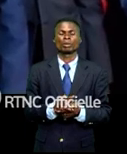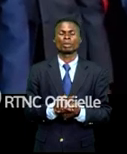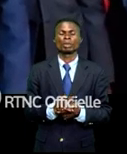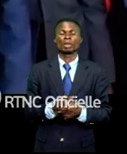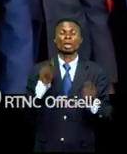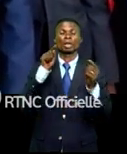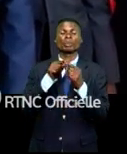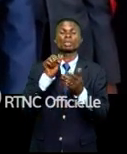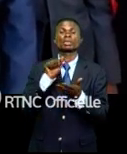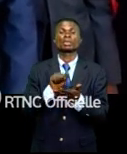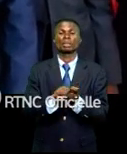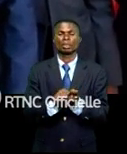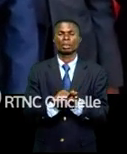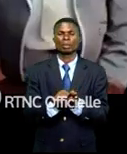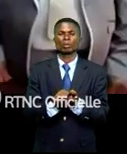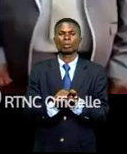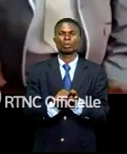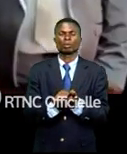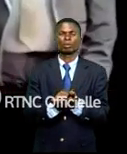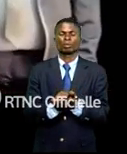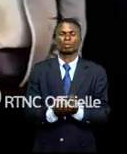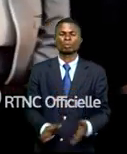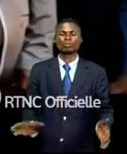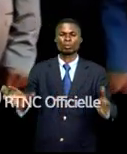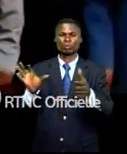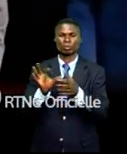était la consolidation